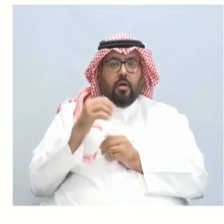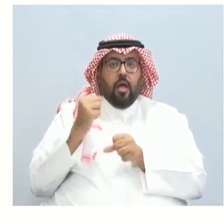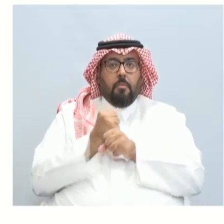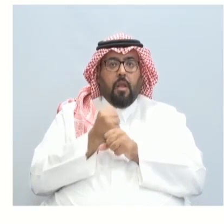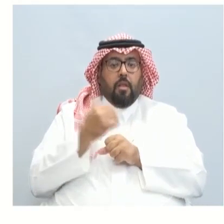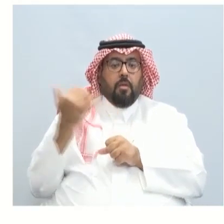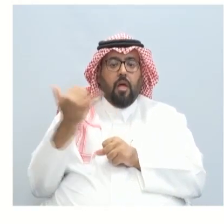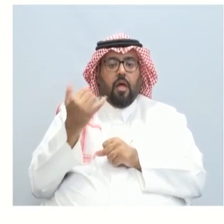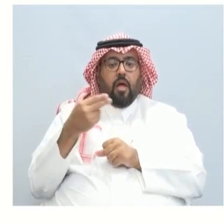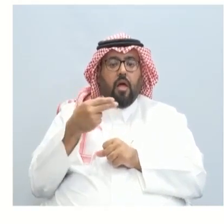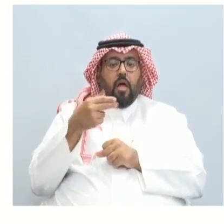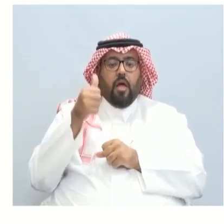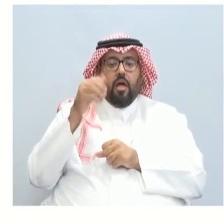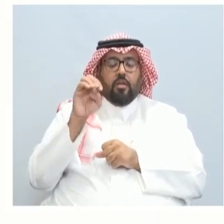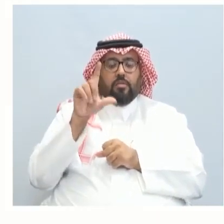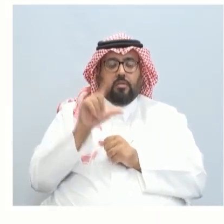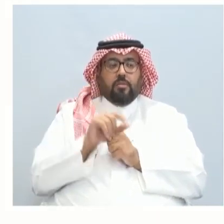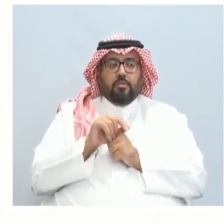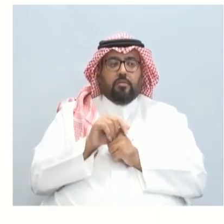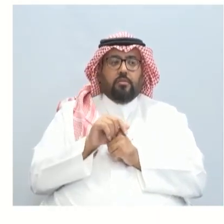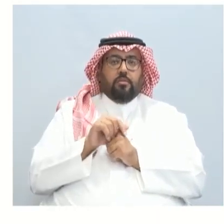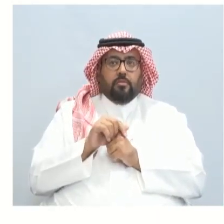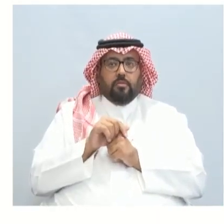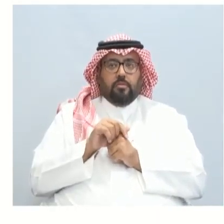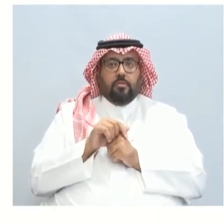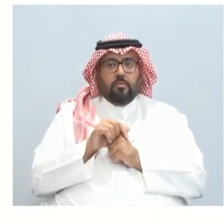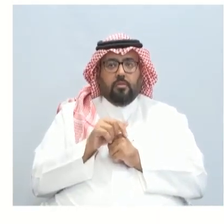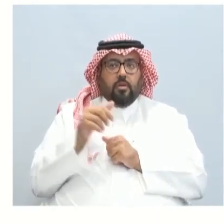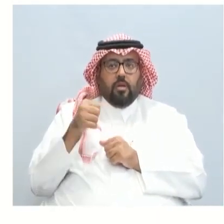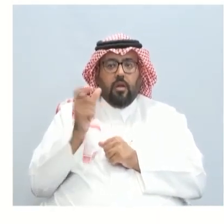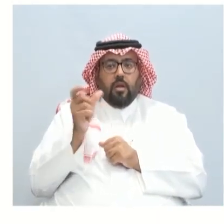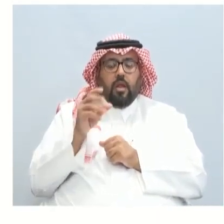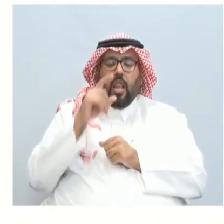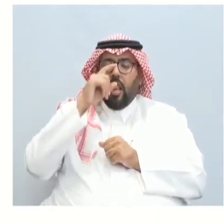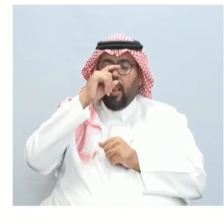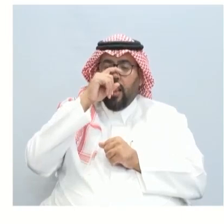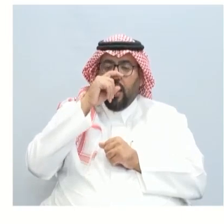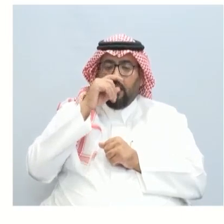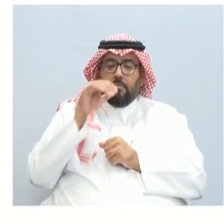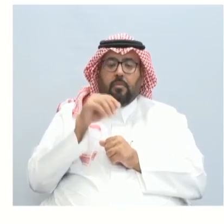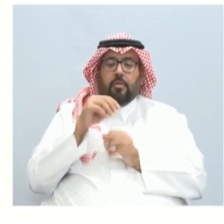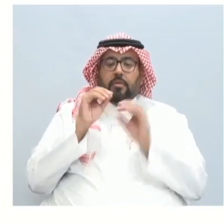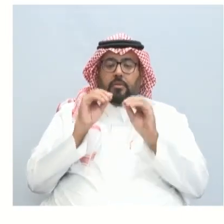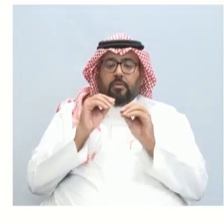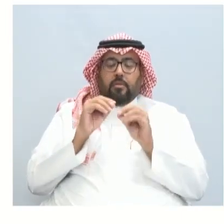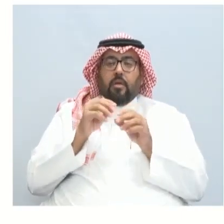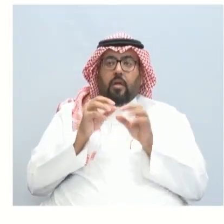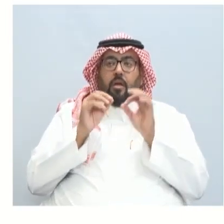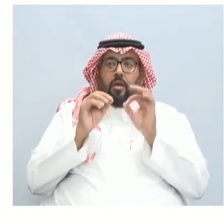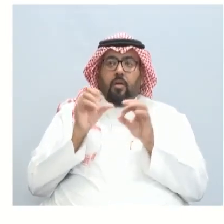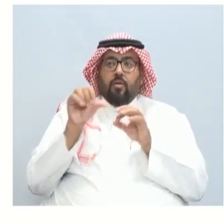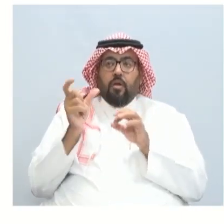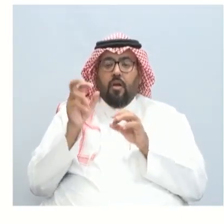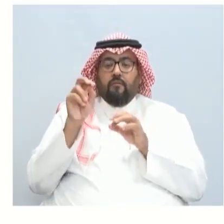عاجل ما معنى ذلك اي انه لابد ان يؤدى وينفذ